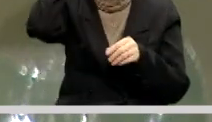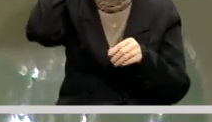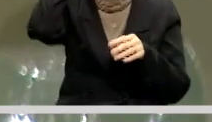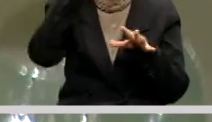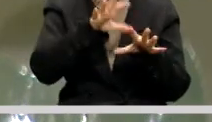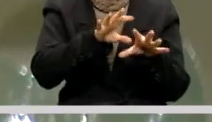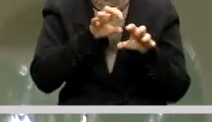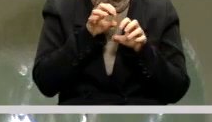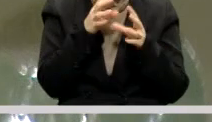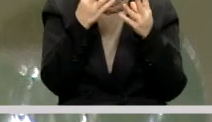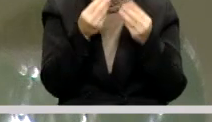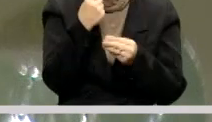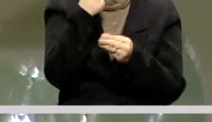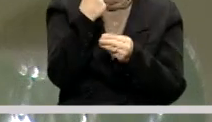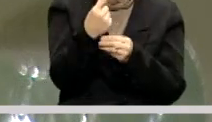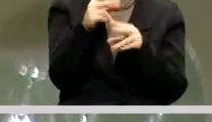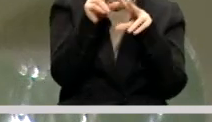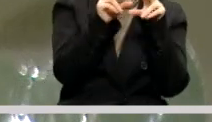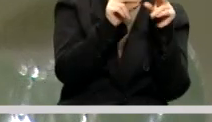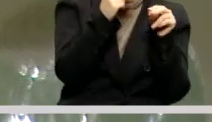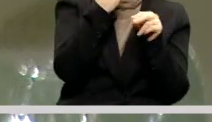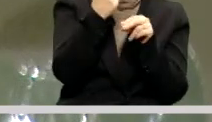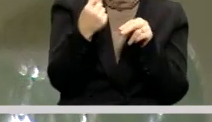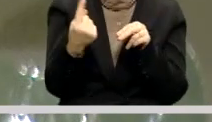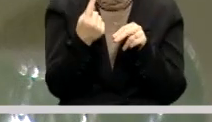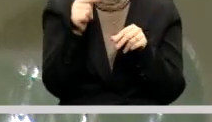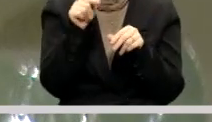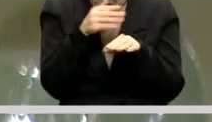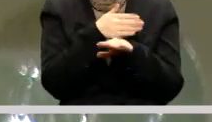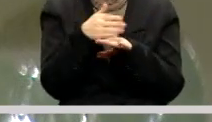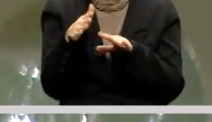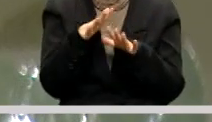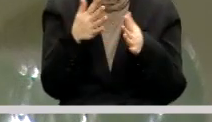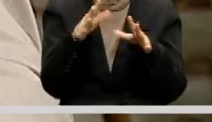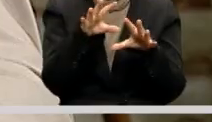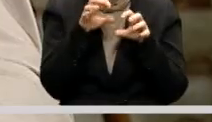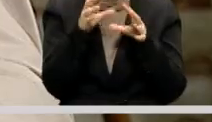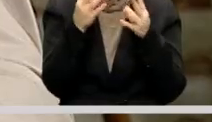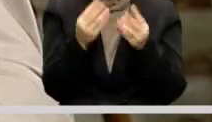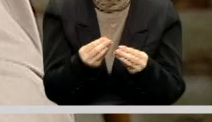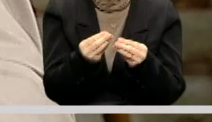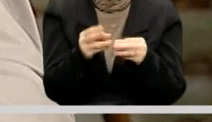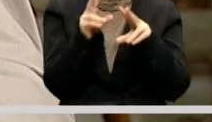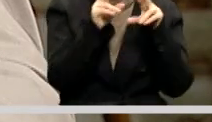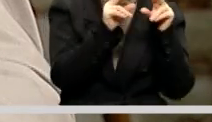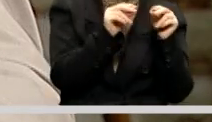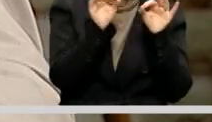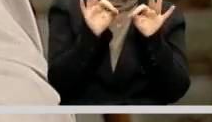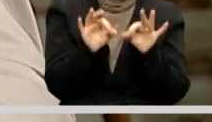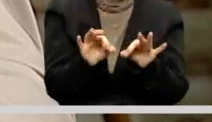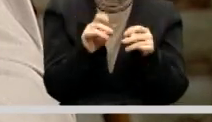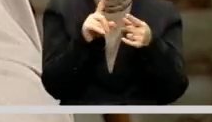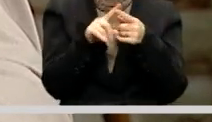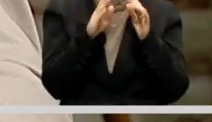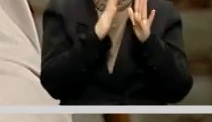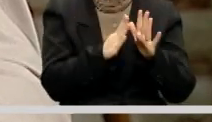hepsinin etkilendiği söyleniyor. Uyku dediğimiz şey bu geçişlerden nasıl etkileniyor? Uykuyu başlatan ve sürdüren